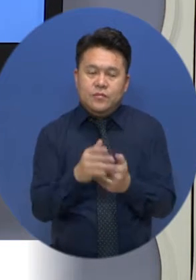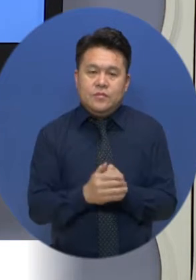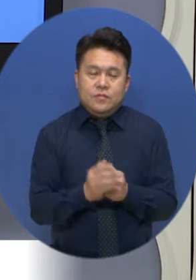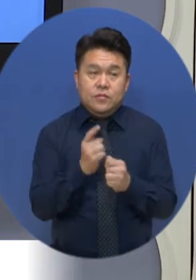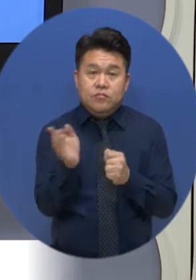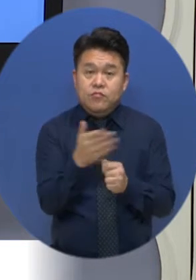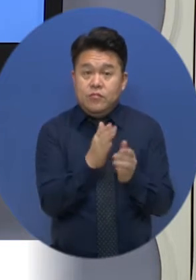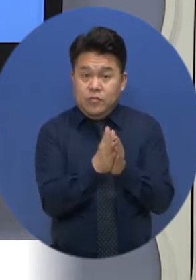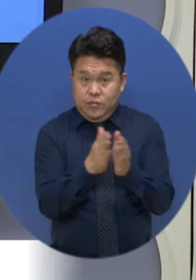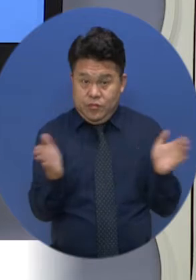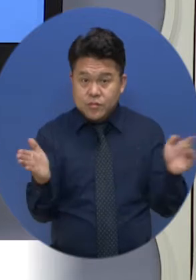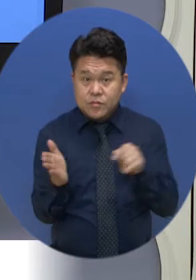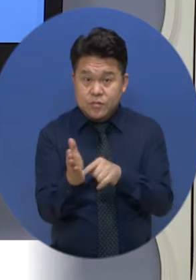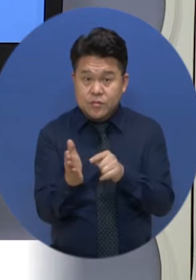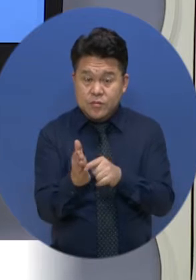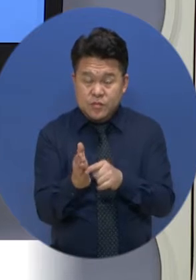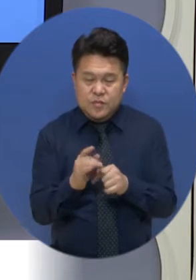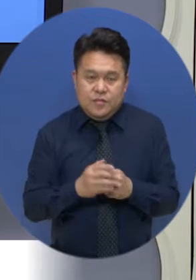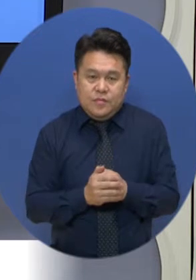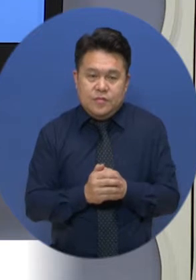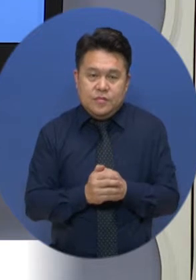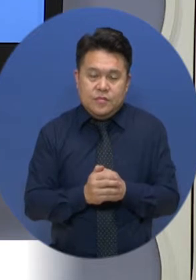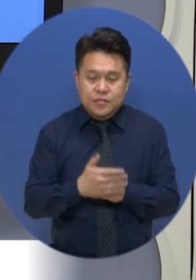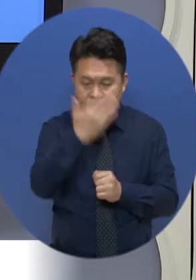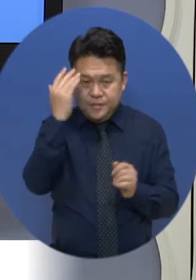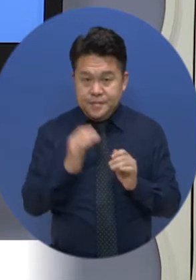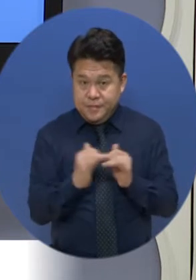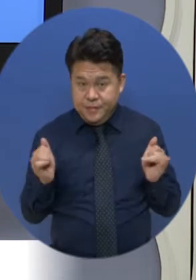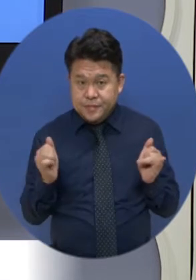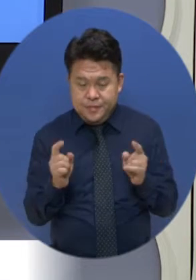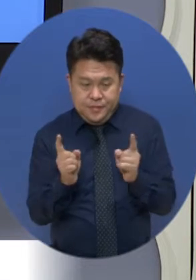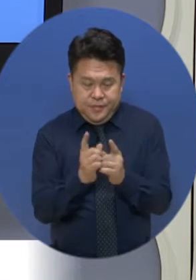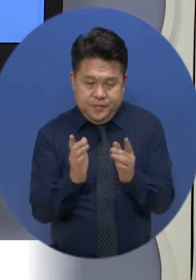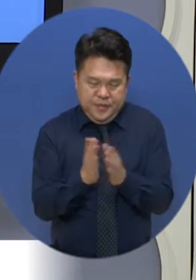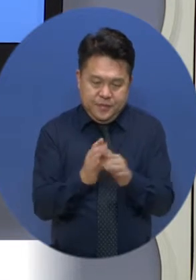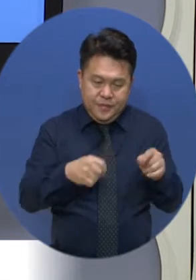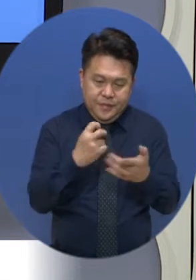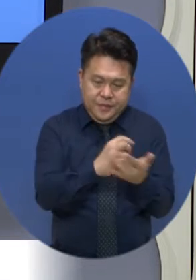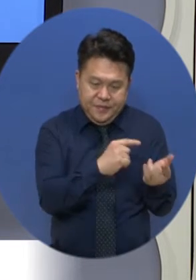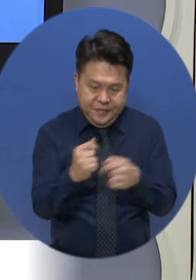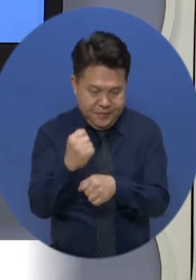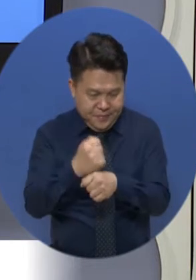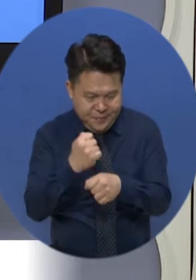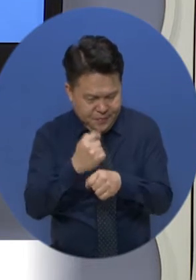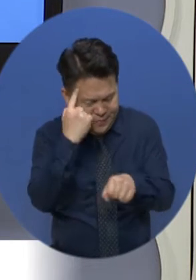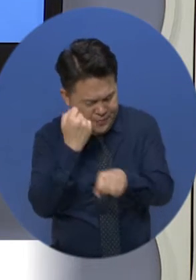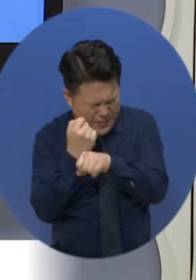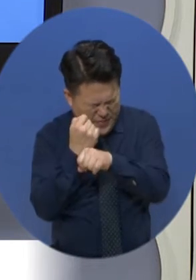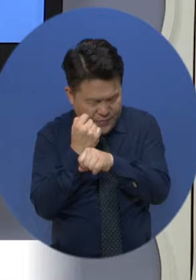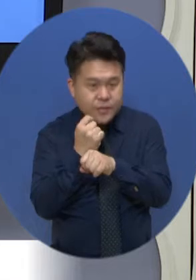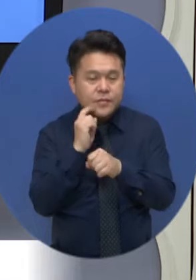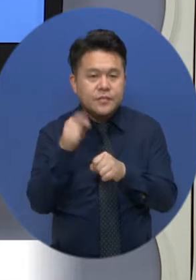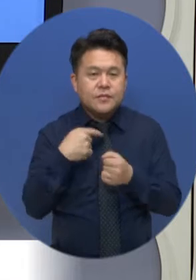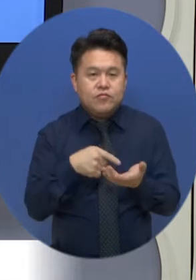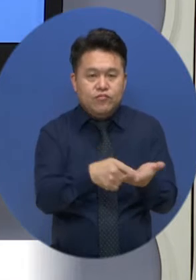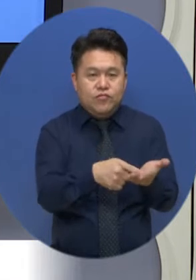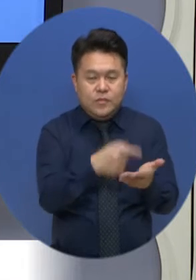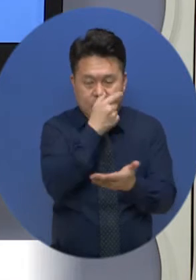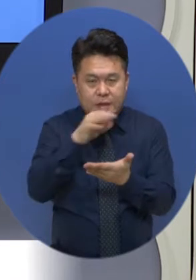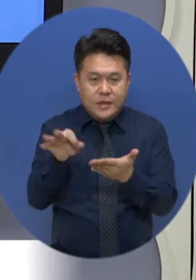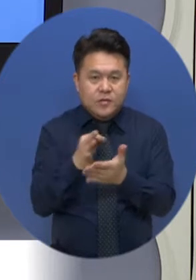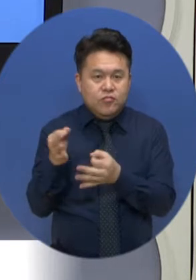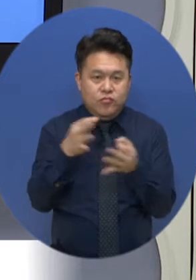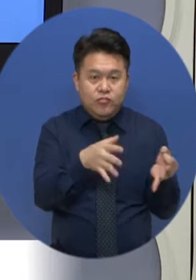내년부터 시행되는 청년 자율 예산은 청년들이 총련 정책을 직접 기획 설계해 제안하고 실제